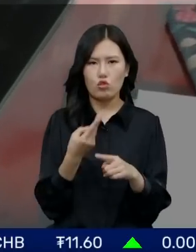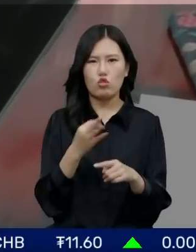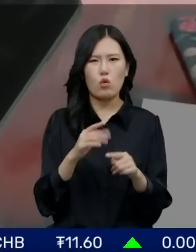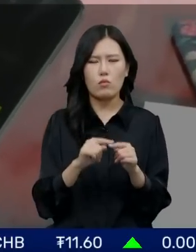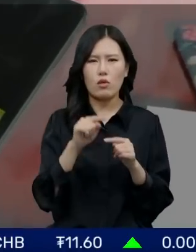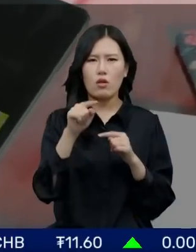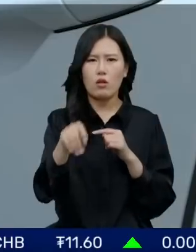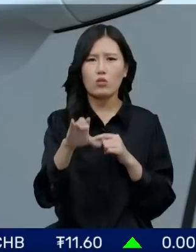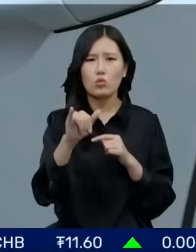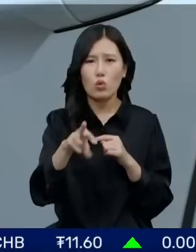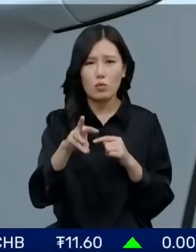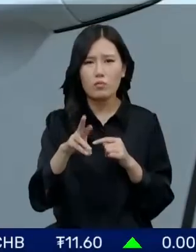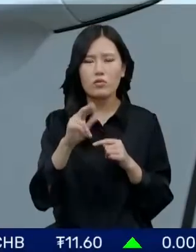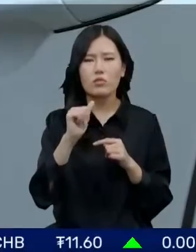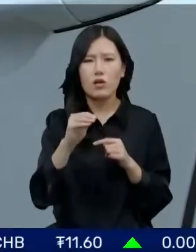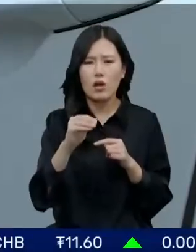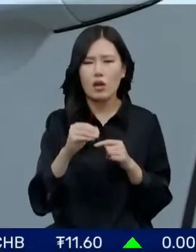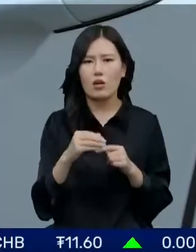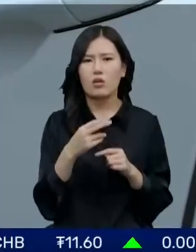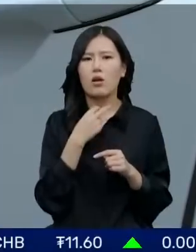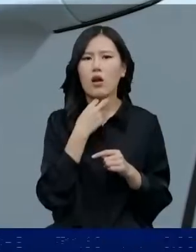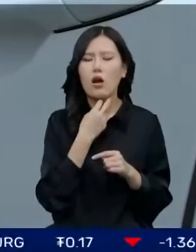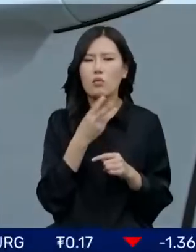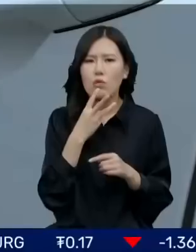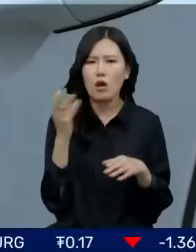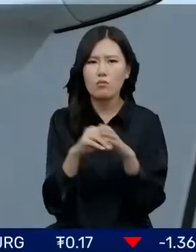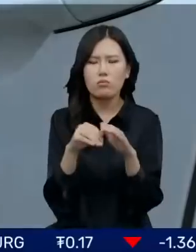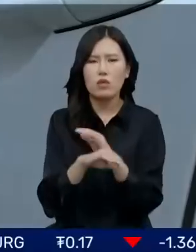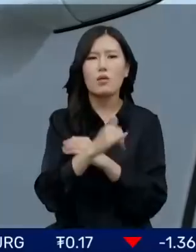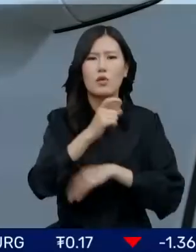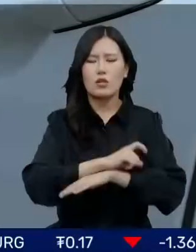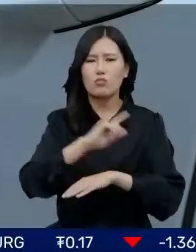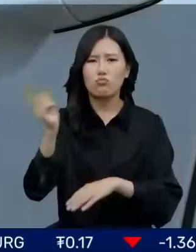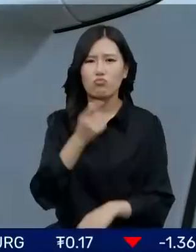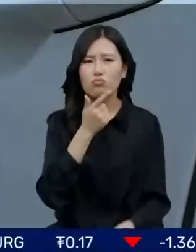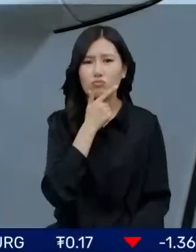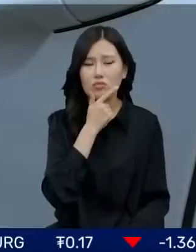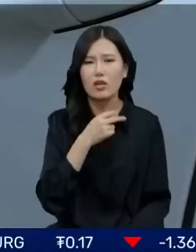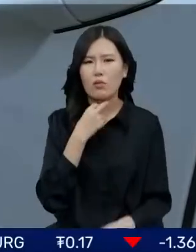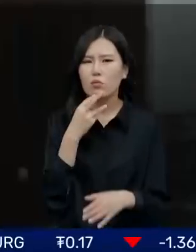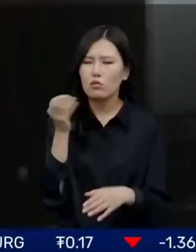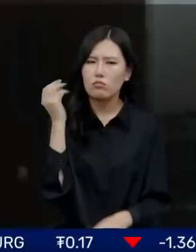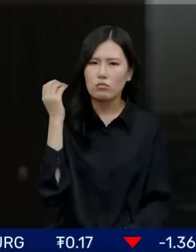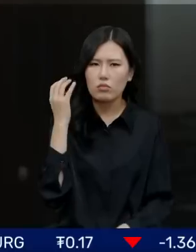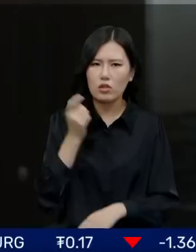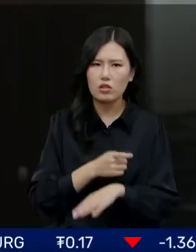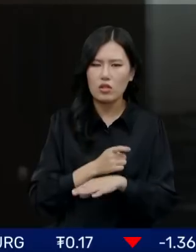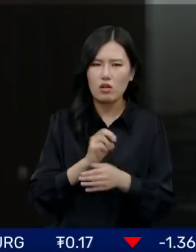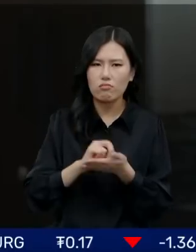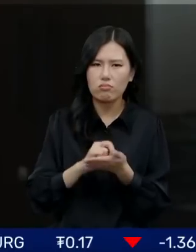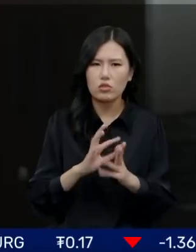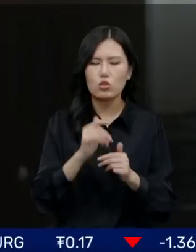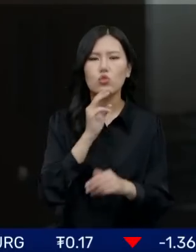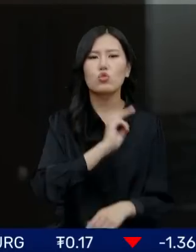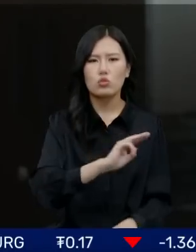хичээлтэй аудио хүлээ авахч өгсөн байна. Энэ нь хичээлдээ явж чадахгүй болсон хүүхдүүдийн сурах үйл явцыг тасалдуулахгүй байх зорилготой юм. Зарим